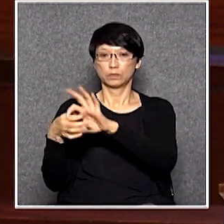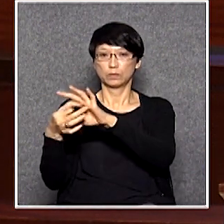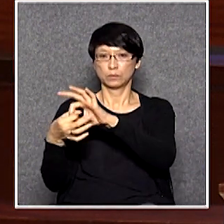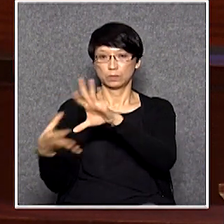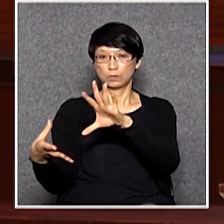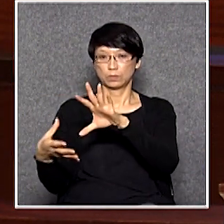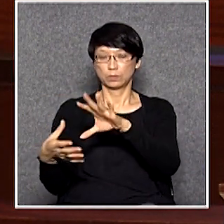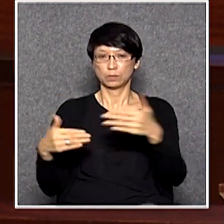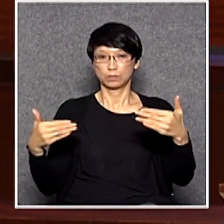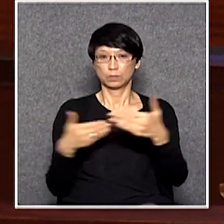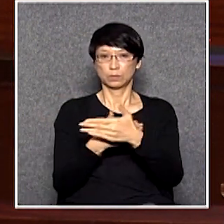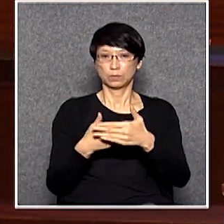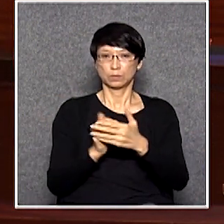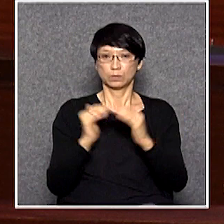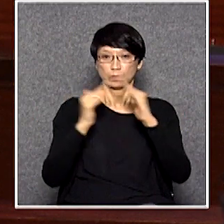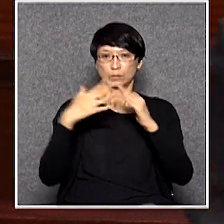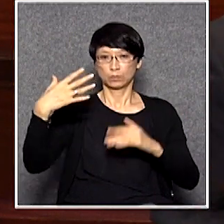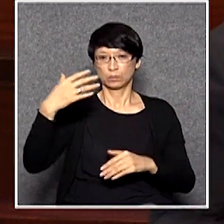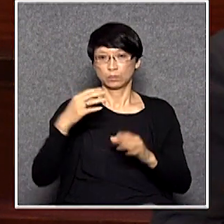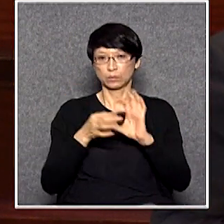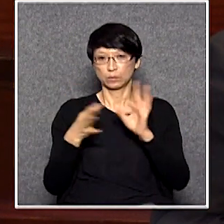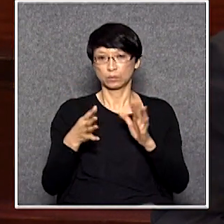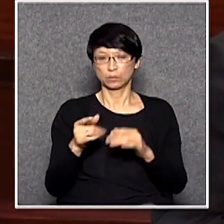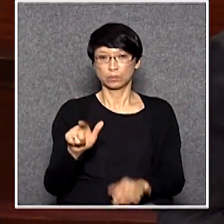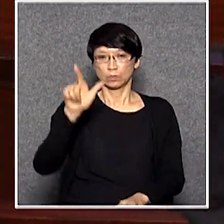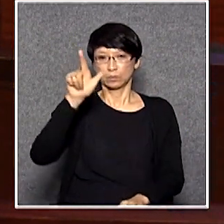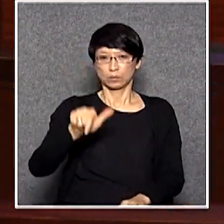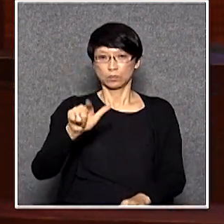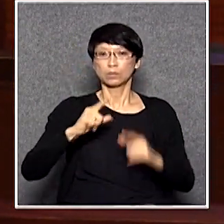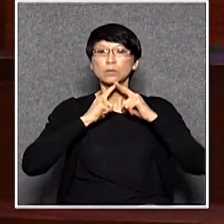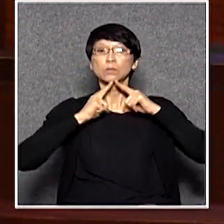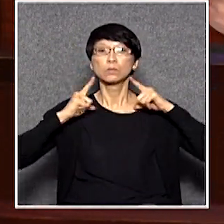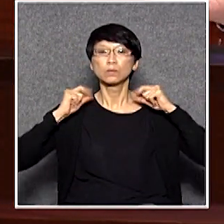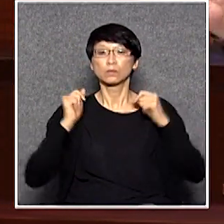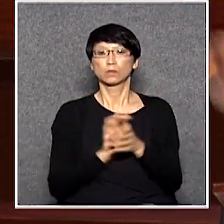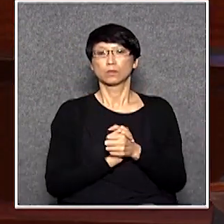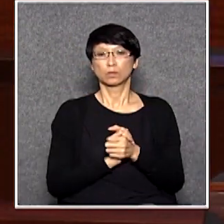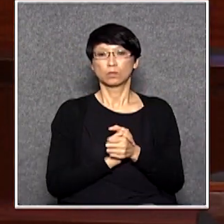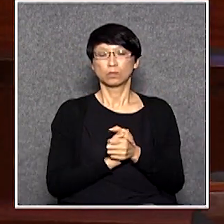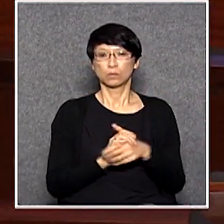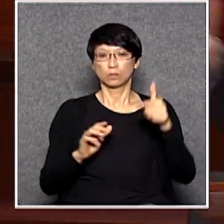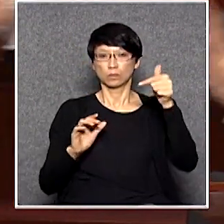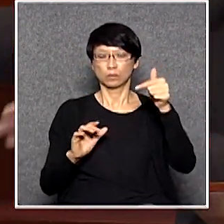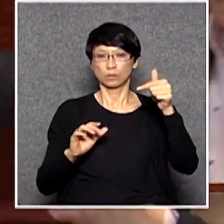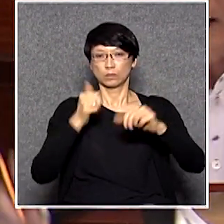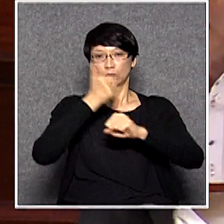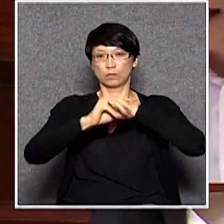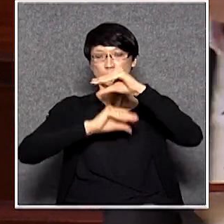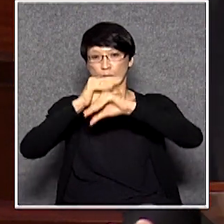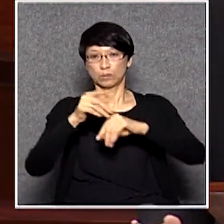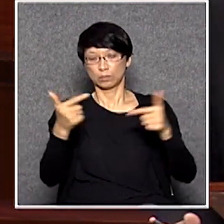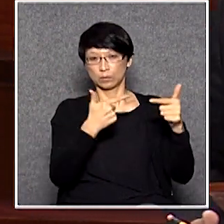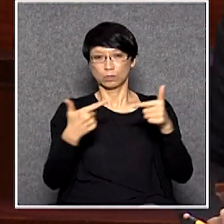關運房局事，不關政府事，是前朝曾蔭權好大欺功，十大基建，那是你要繼續起